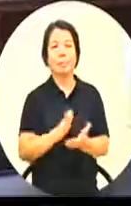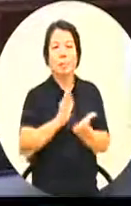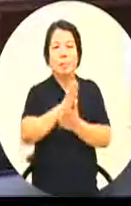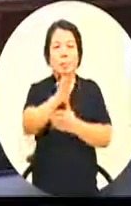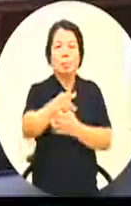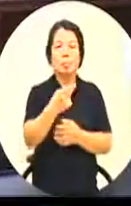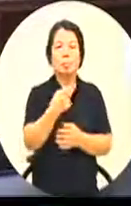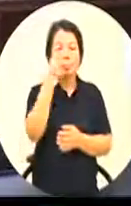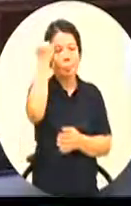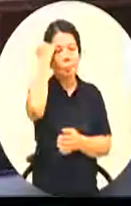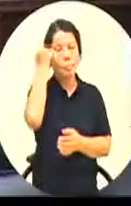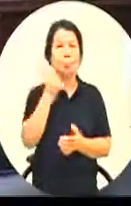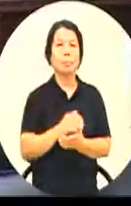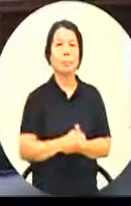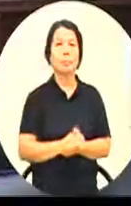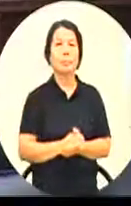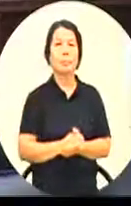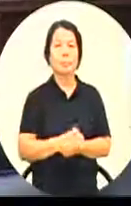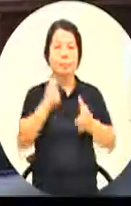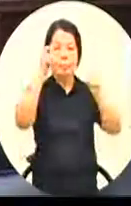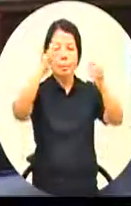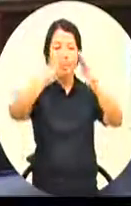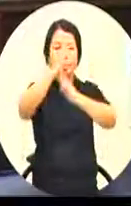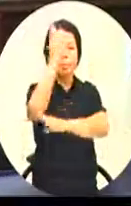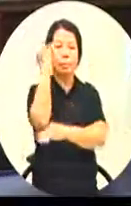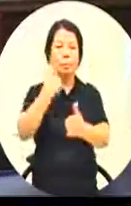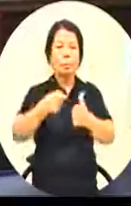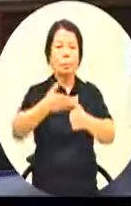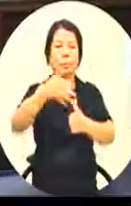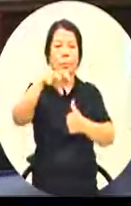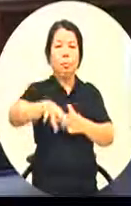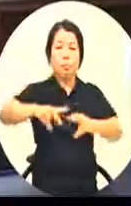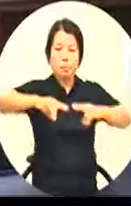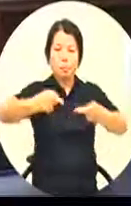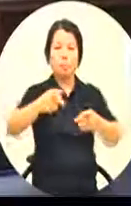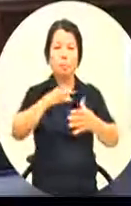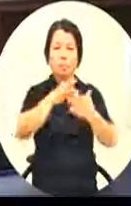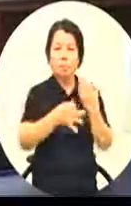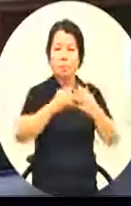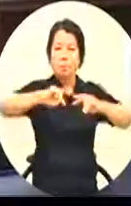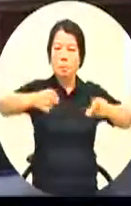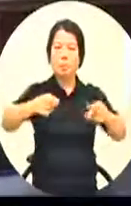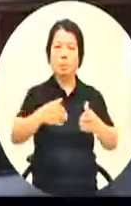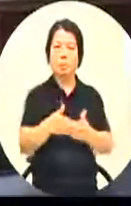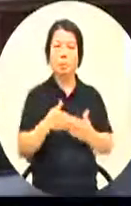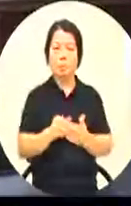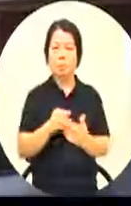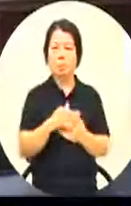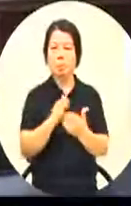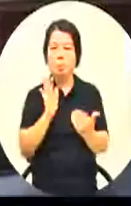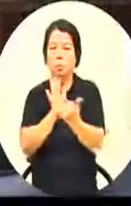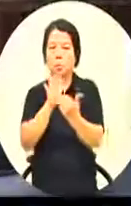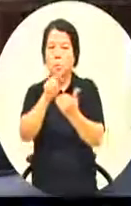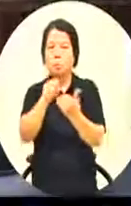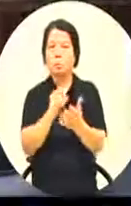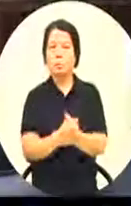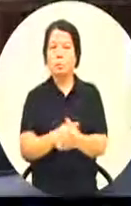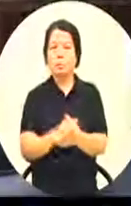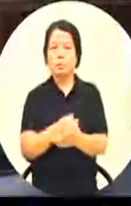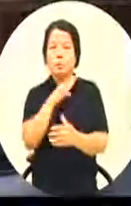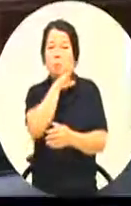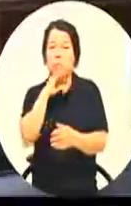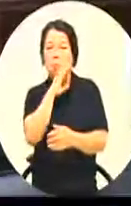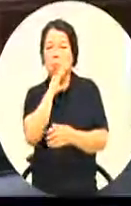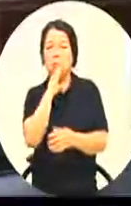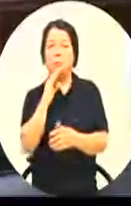得高雄市政府教育局有做了改变，那么为了避嫌，还有避免民意代表也